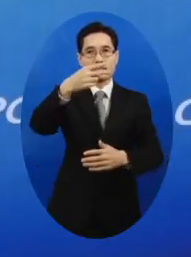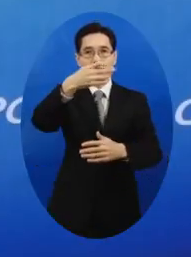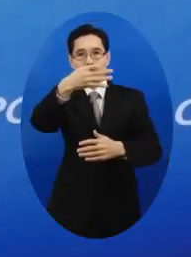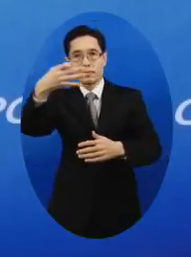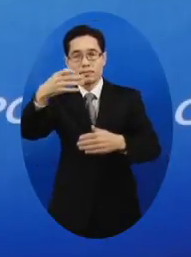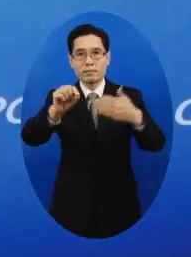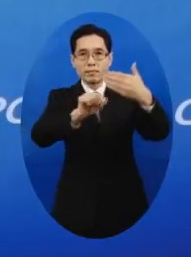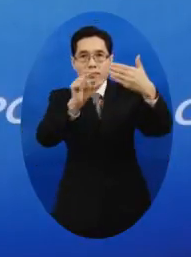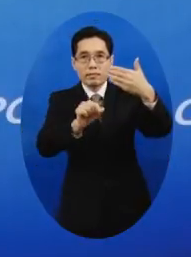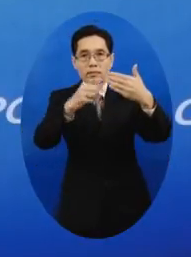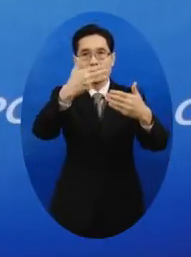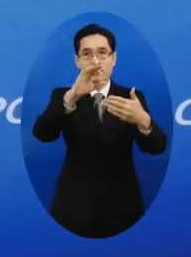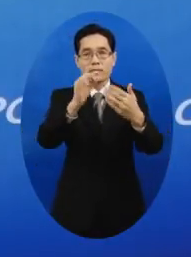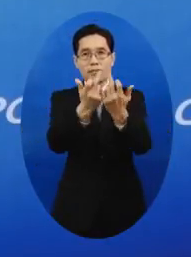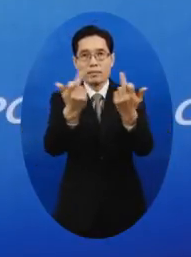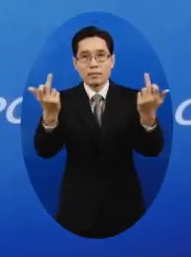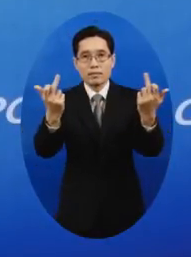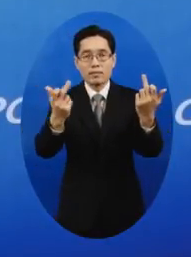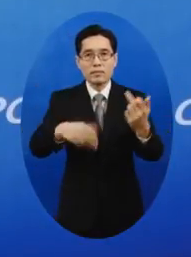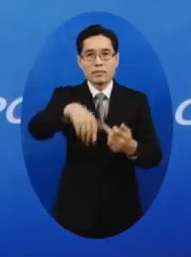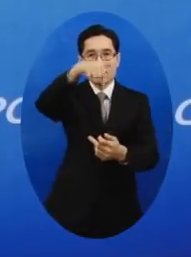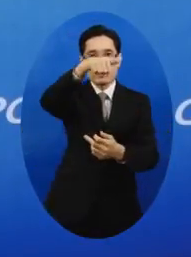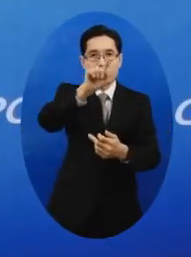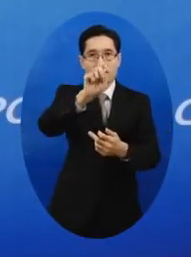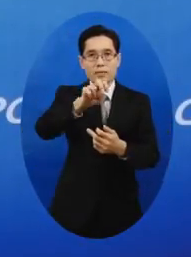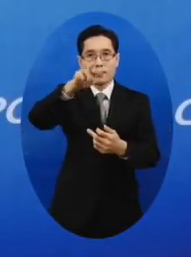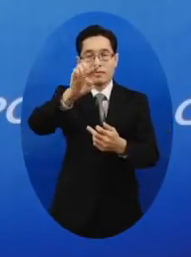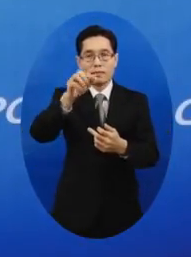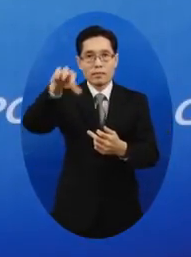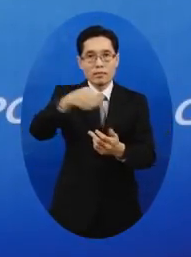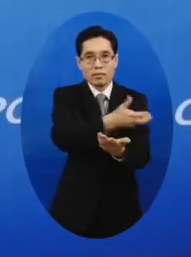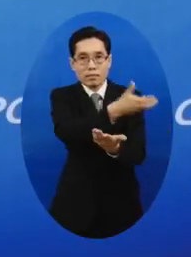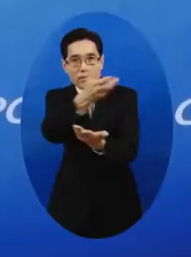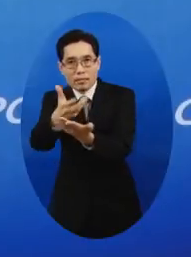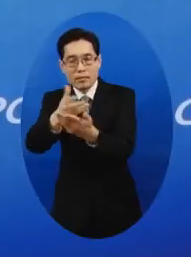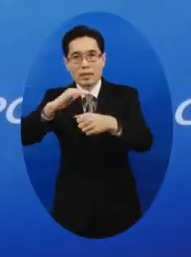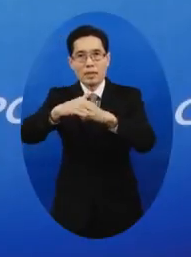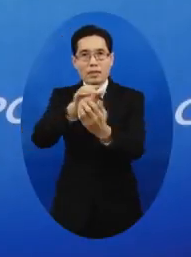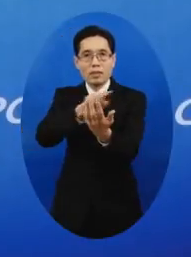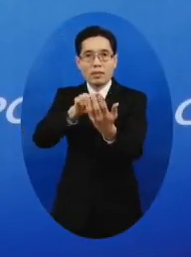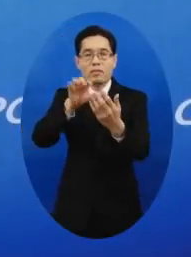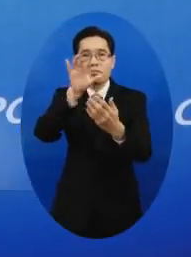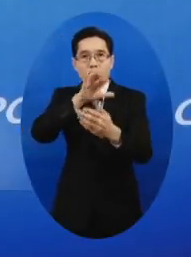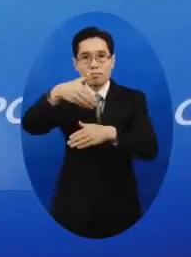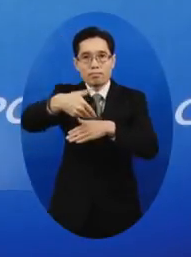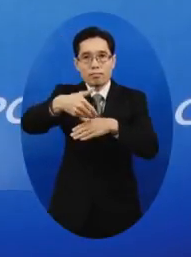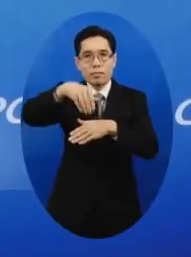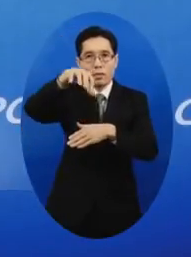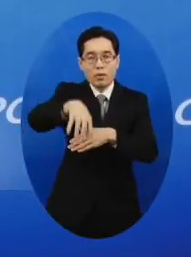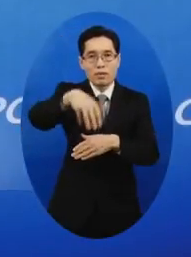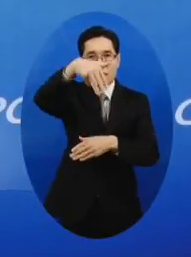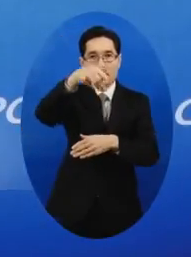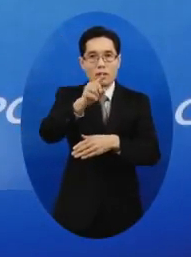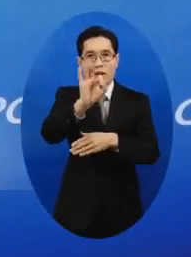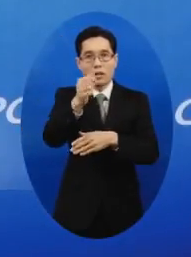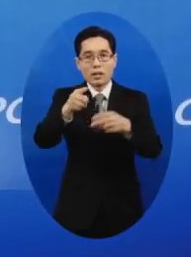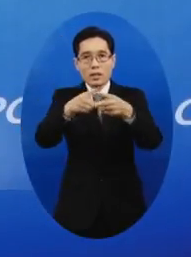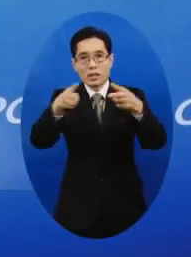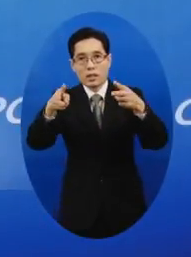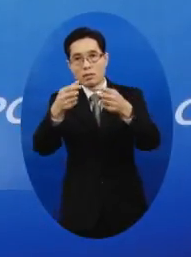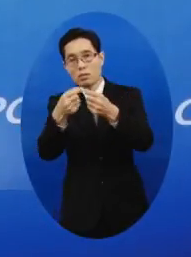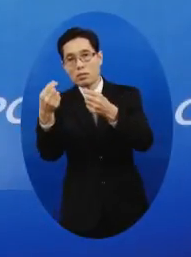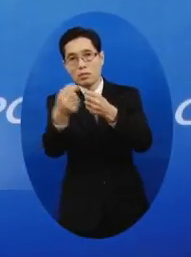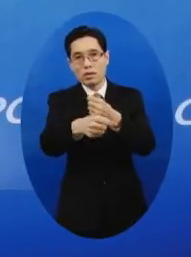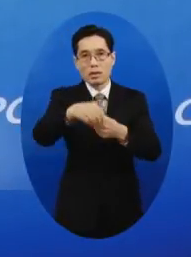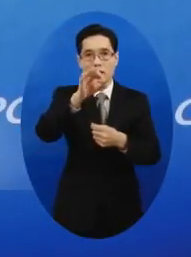2014년 9월 팔공산에서 감삼동 으로 이전 개원한 되고 교육연수원 2 청화 관 2층 열리지